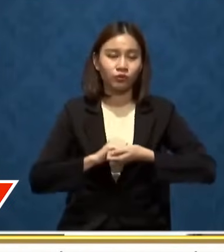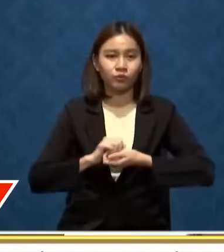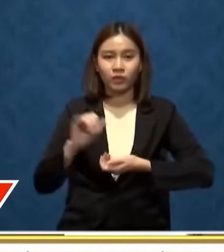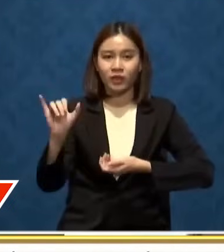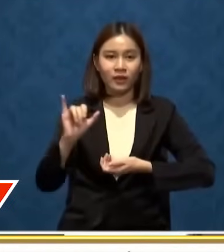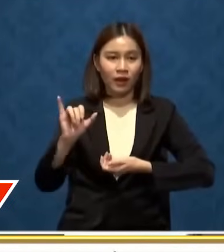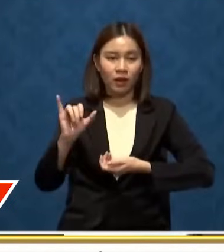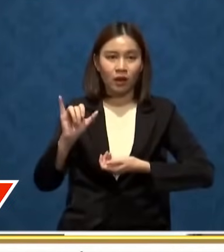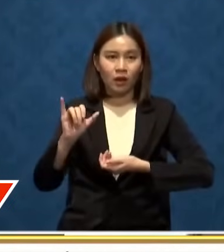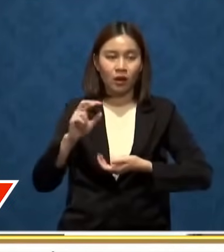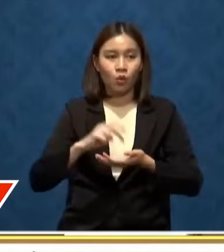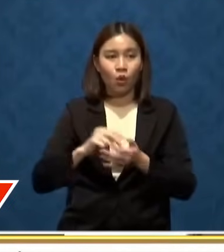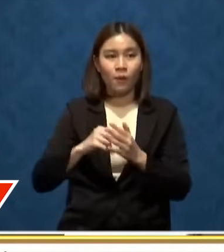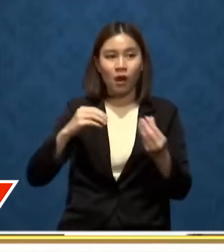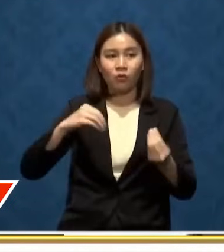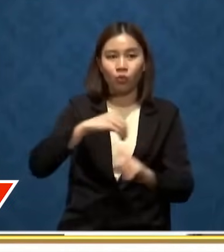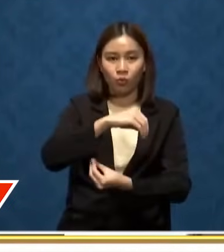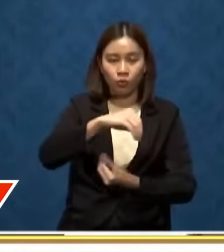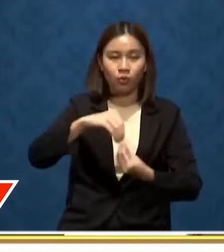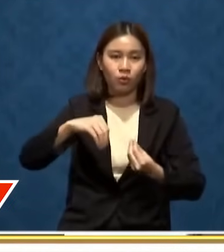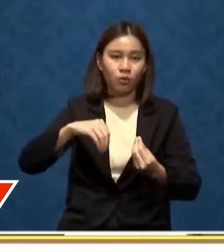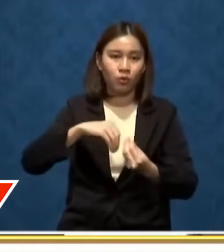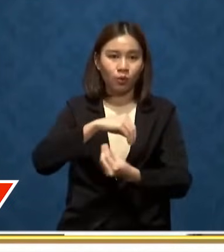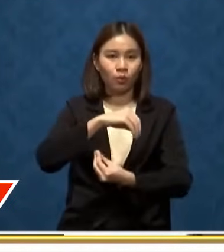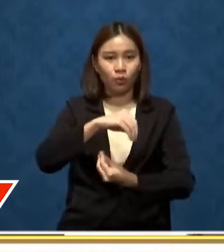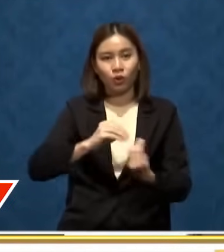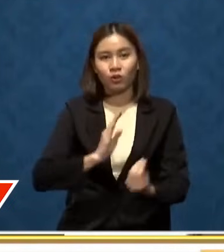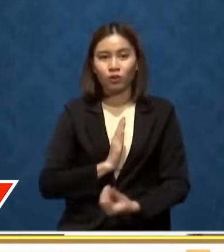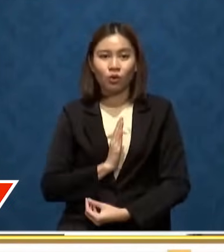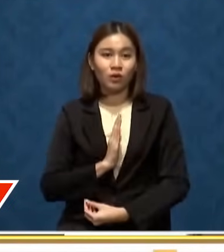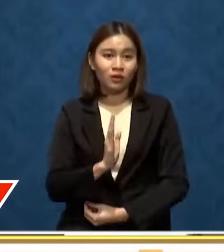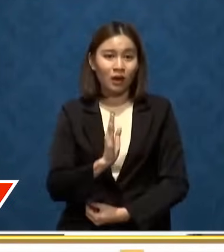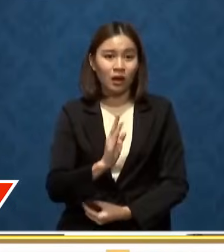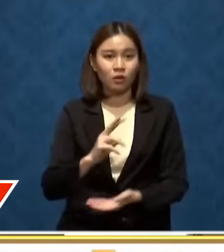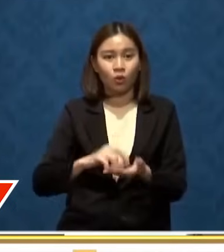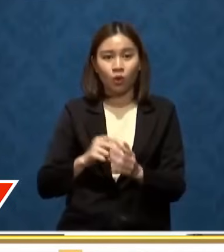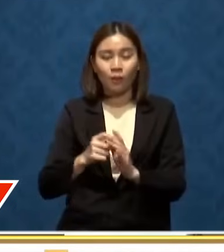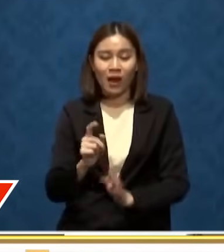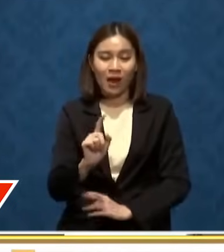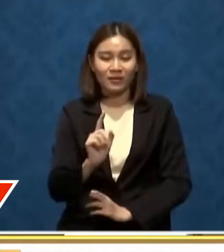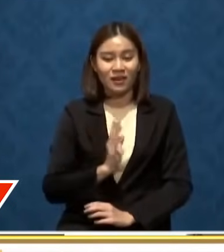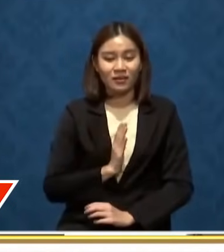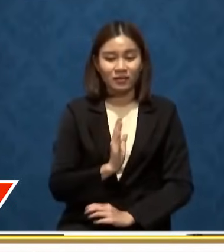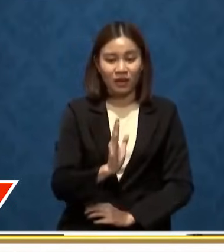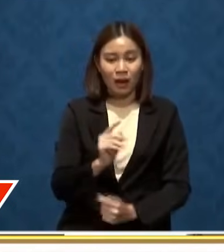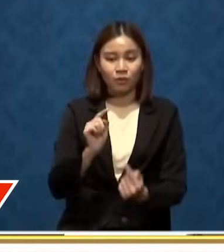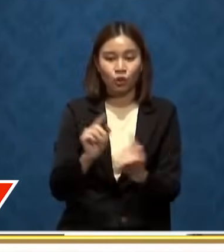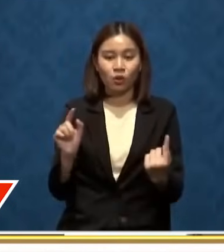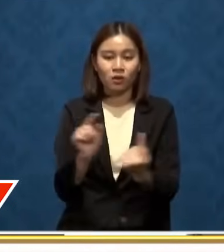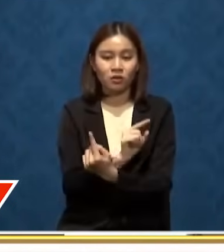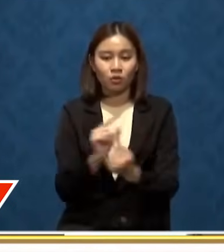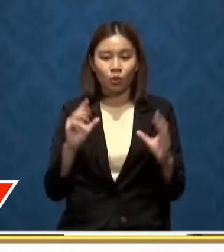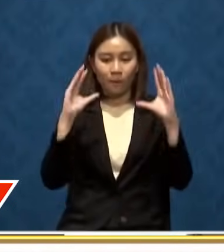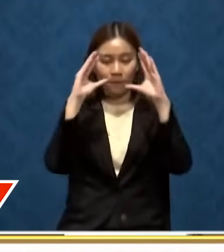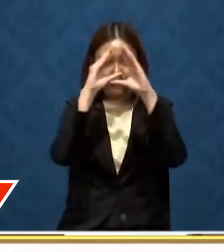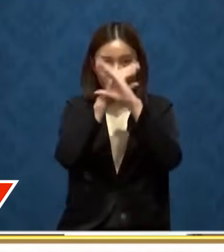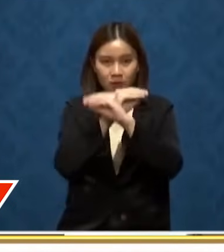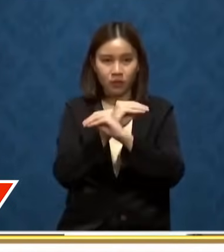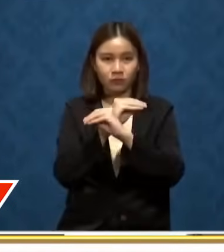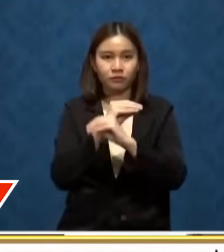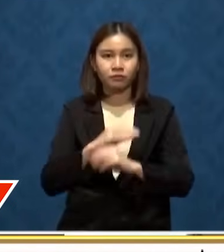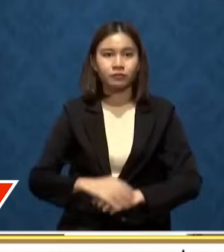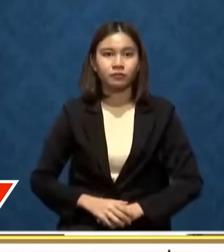ราก็ยังคงวนเวียนกับความเป็นกลางว่าอะไรคือความเป็นกลางในสังคมที่มืดมนค่ะ